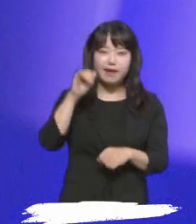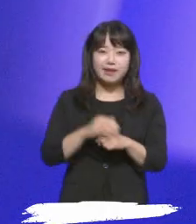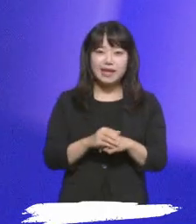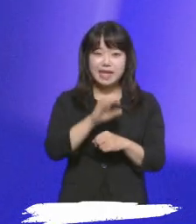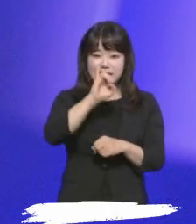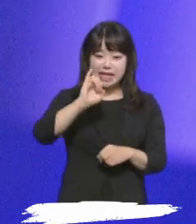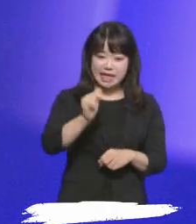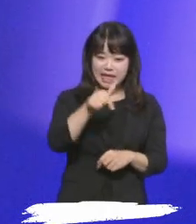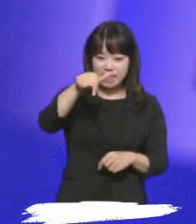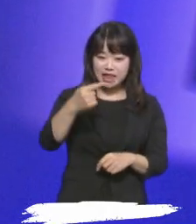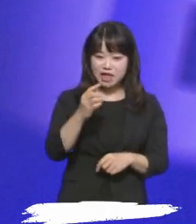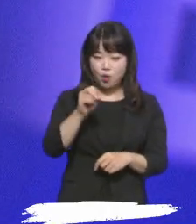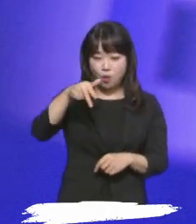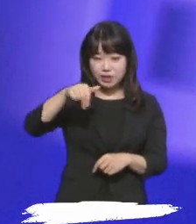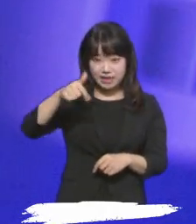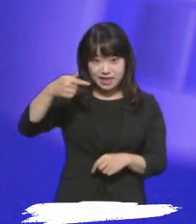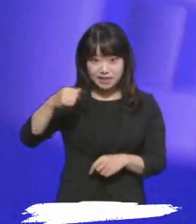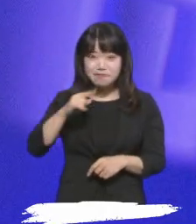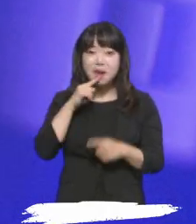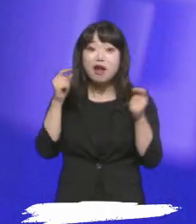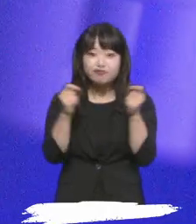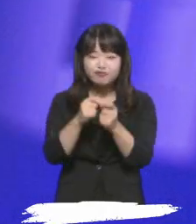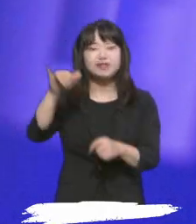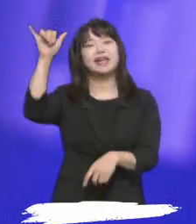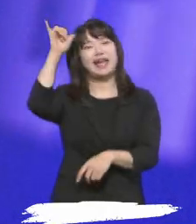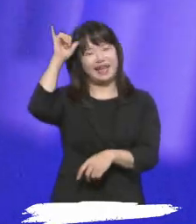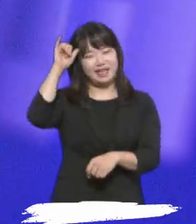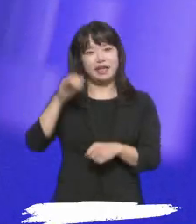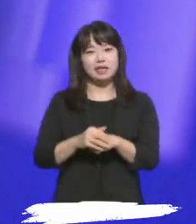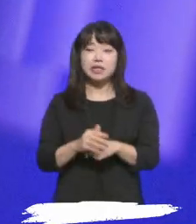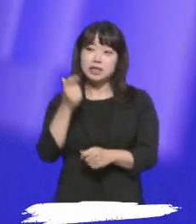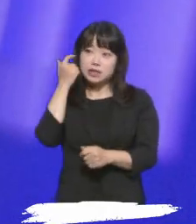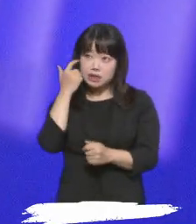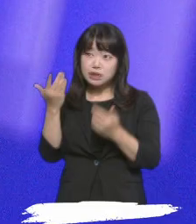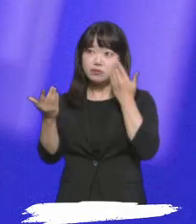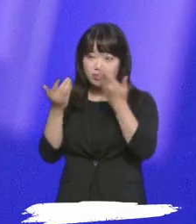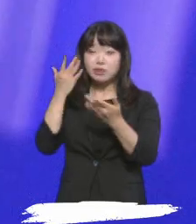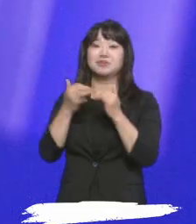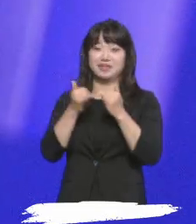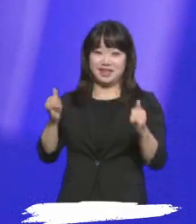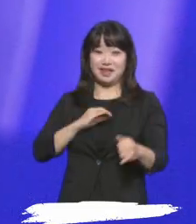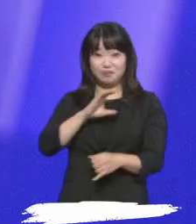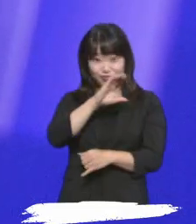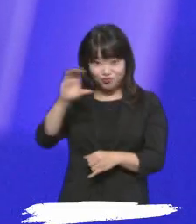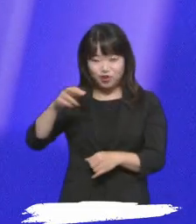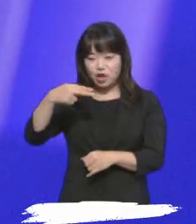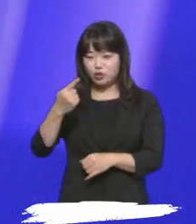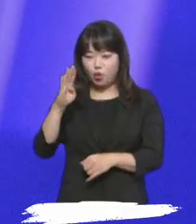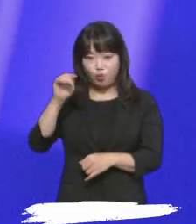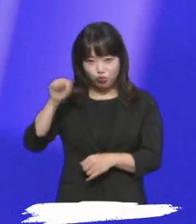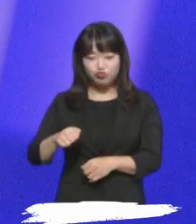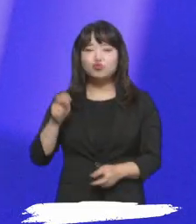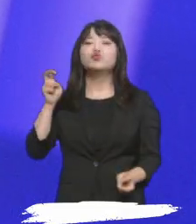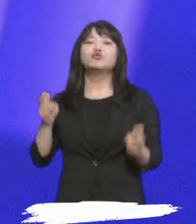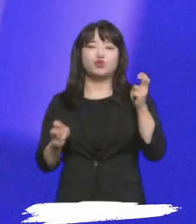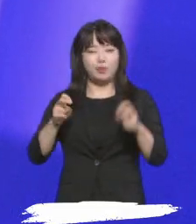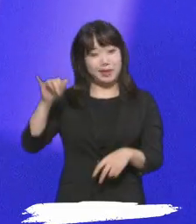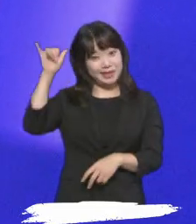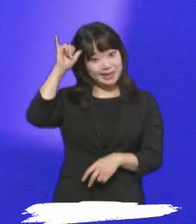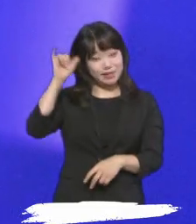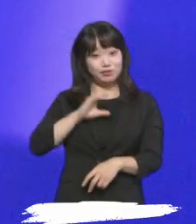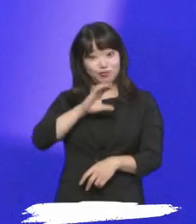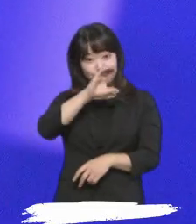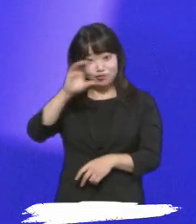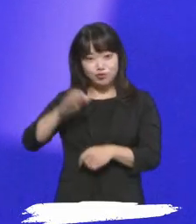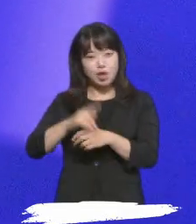줄임말인데요. 생각하는 로봇, 질문하는 인간이라는 슬로건으로 도봉구에 국내 최초 로봇 인공지능을 주제로